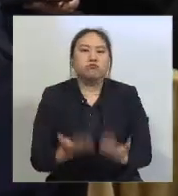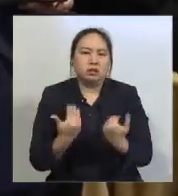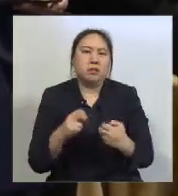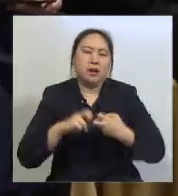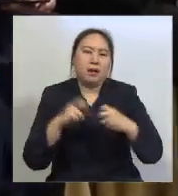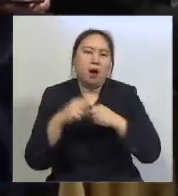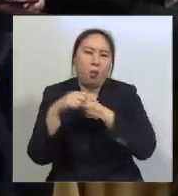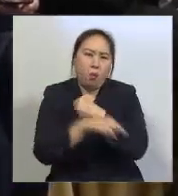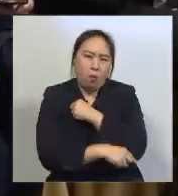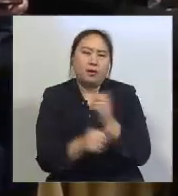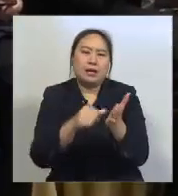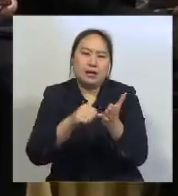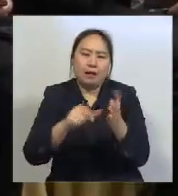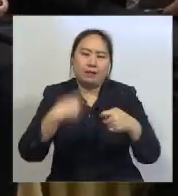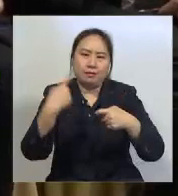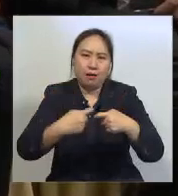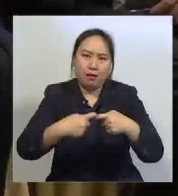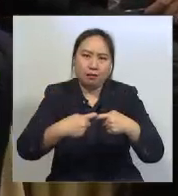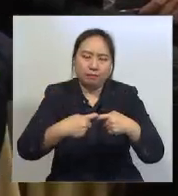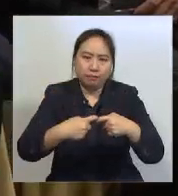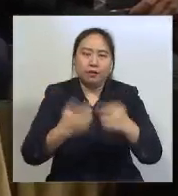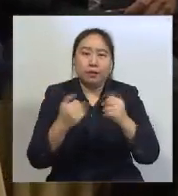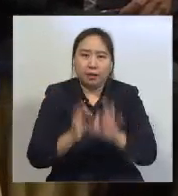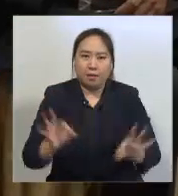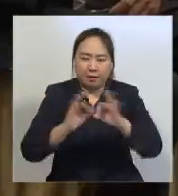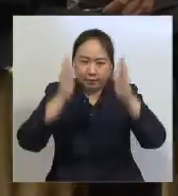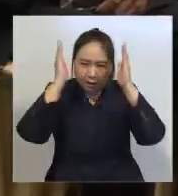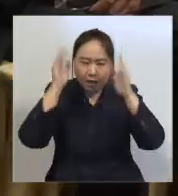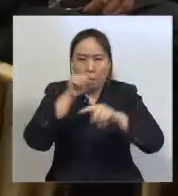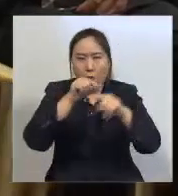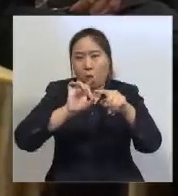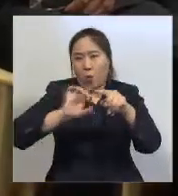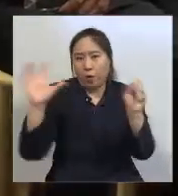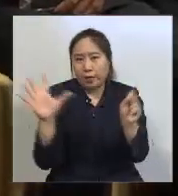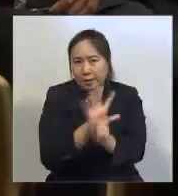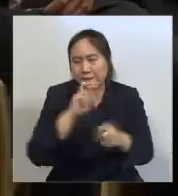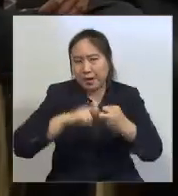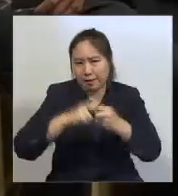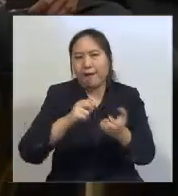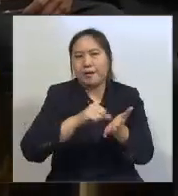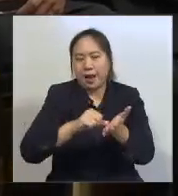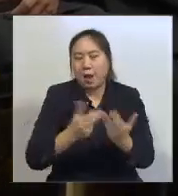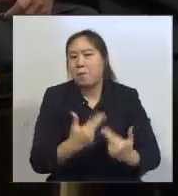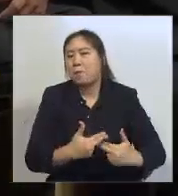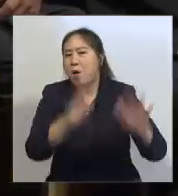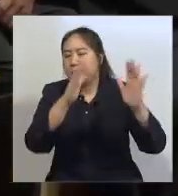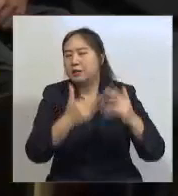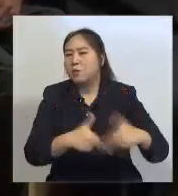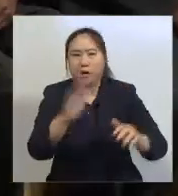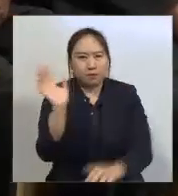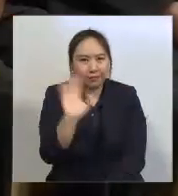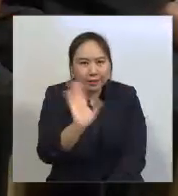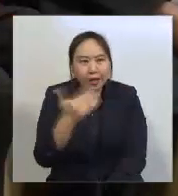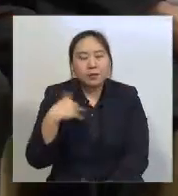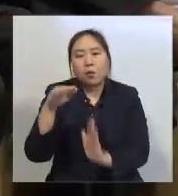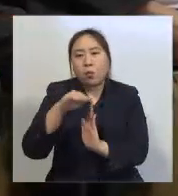หาทุจริตคอร์รัปชันนั้นเป็นเรื่องยากยืนยันครับว่ามีความตั้งใจเต็มร้อยที่จะแก้ปัญหาไม่ได้ละเลยไม่ได้นิ่งนอนใจและก็มีกระ